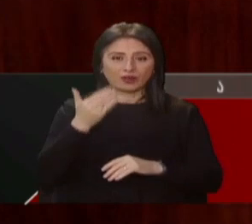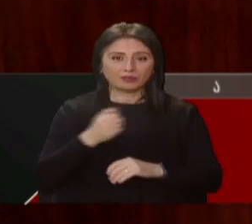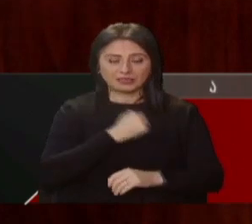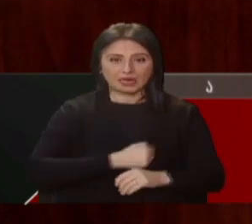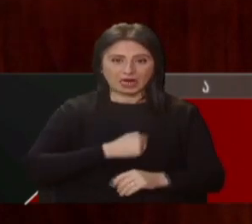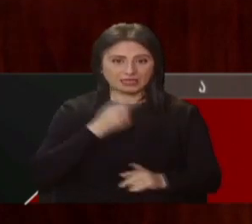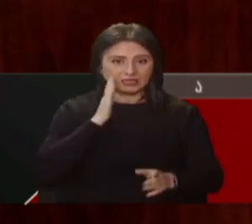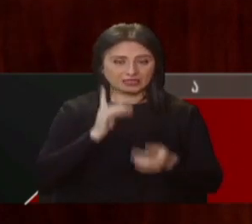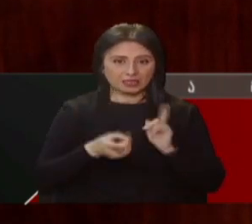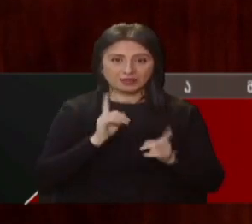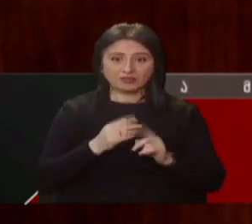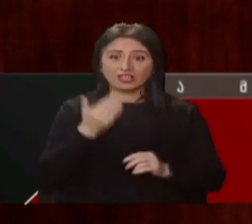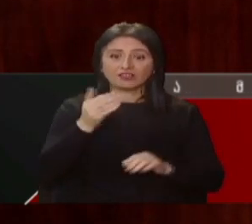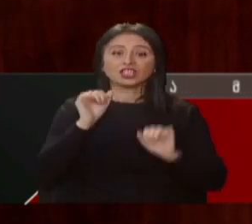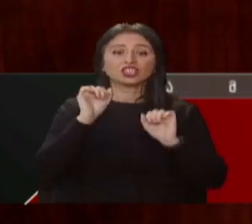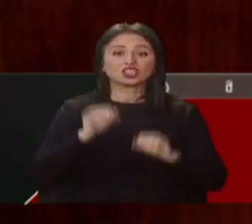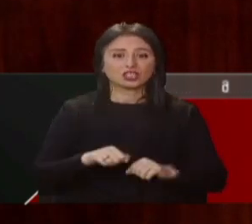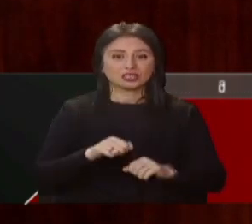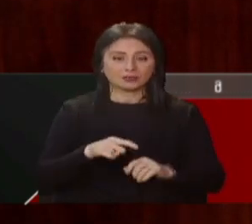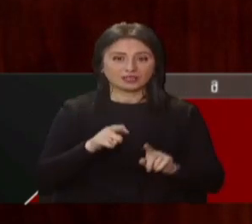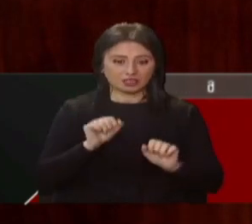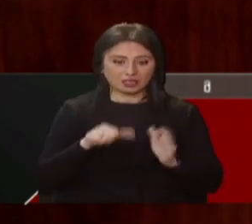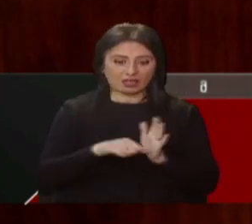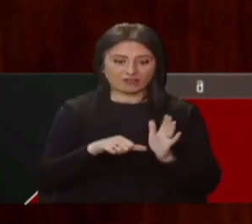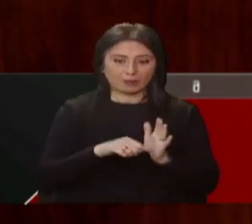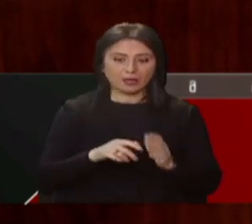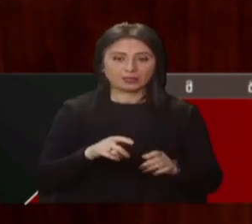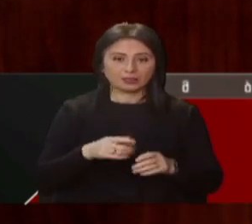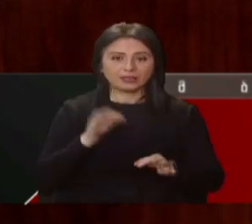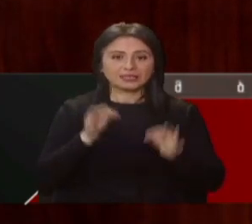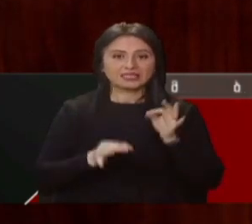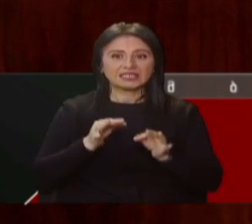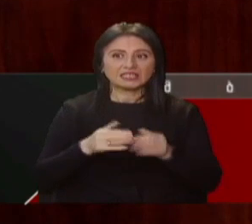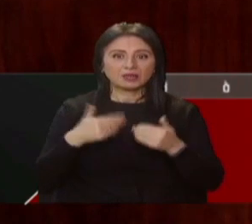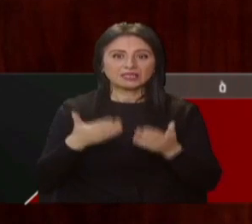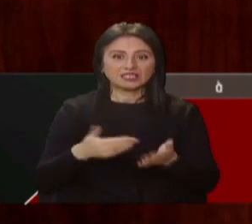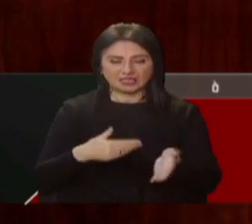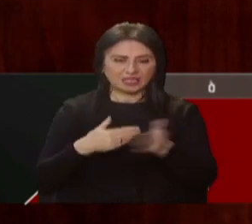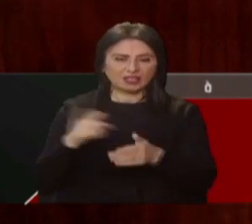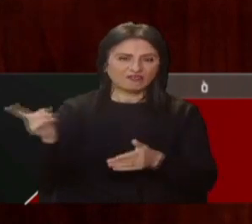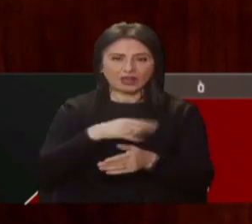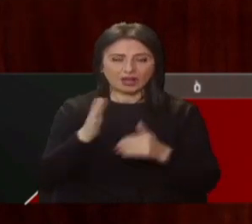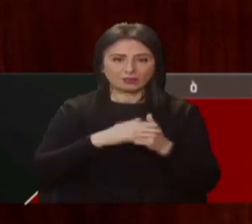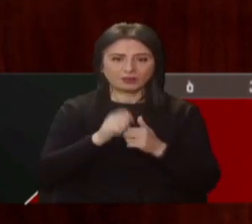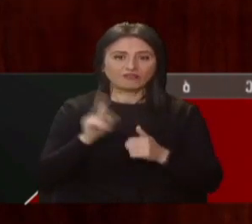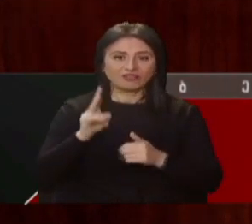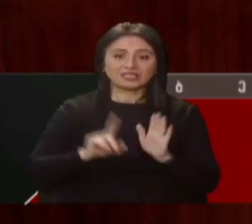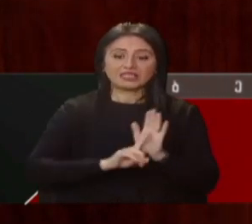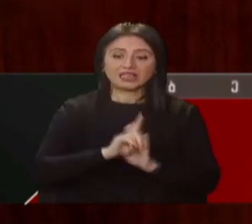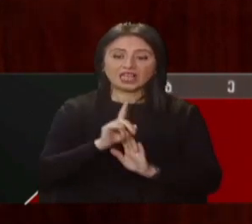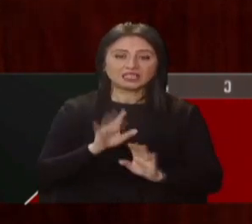აგრესია სინამდვილეში. თქვენ შესაძლებლობებშია დავეხმაროთ მართლმსაჯულების წინაშე წარდგეს ყველა, ვინც დაიწყო